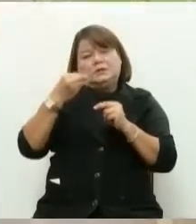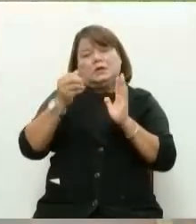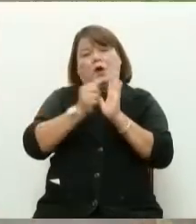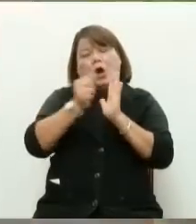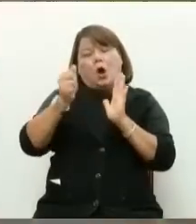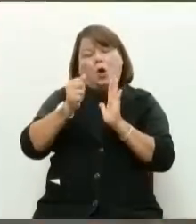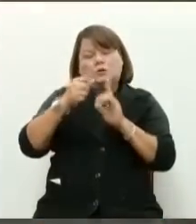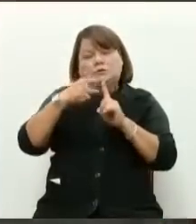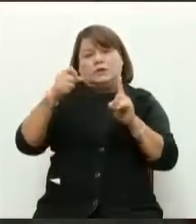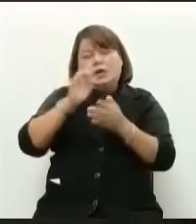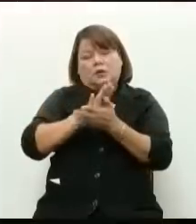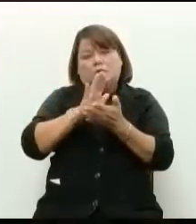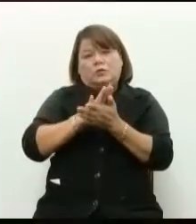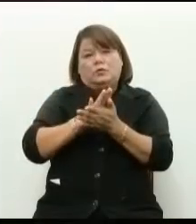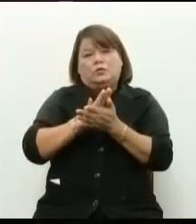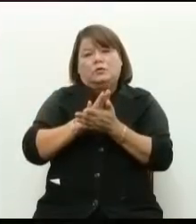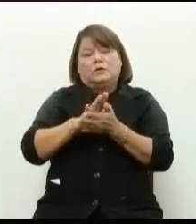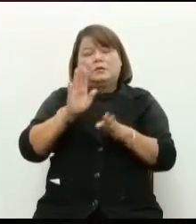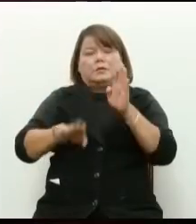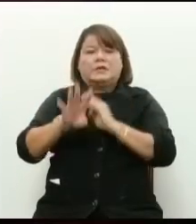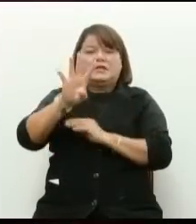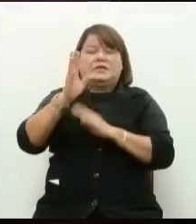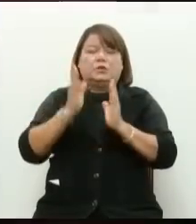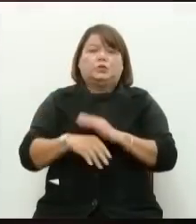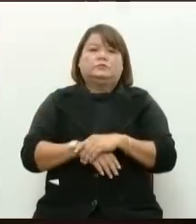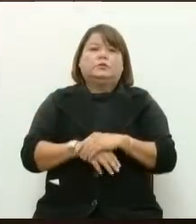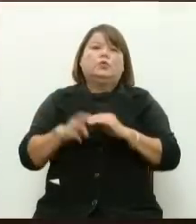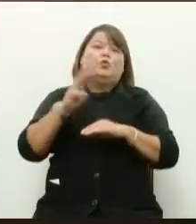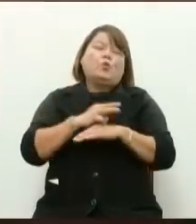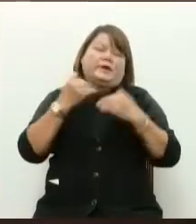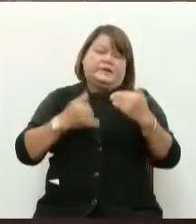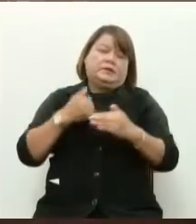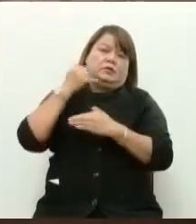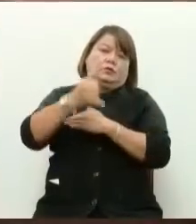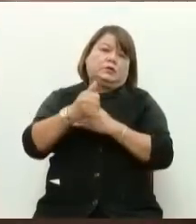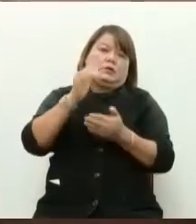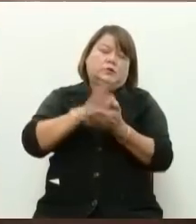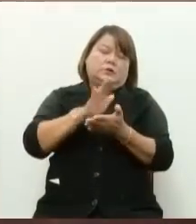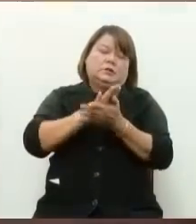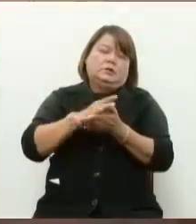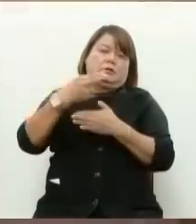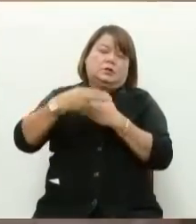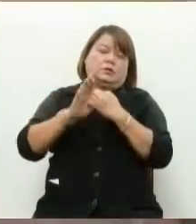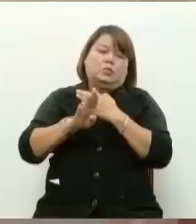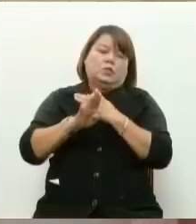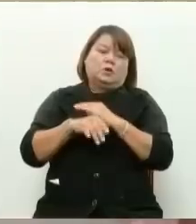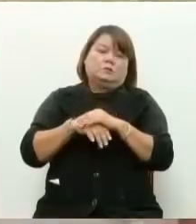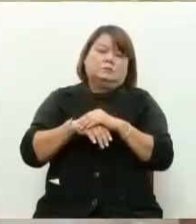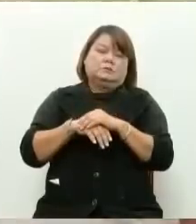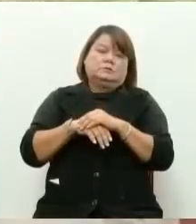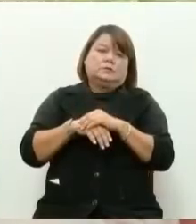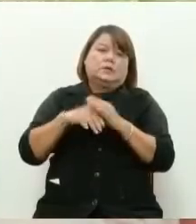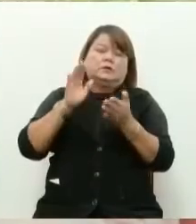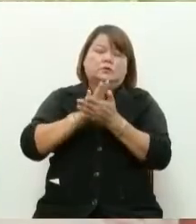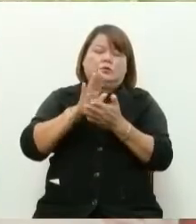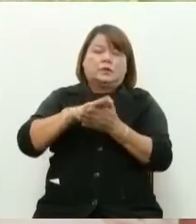ครับโชว์ในระบบจำนวน4คนครับวันนี้เราลงที่โรงเรียนหนองบัวระเววิทยาคารนะครับเป็นโรงเรียน